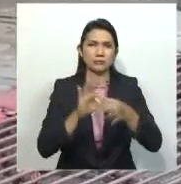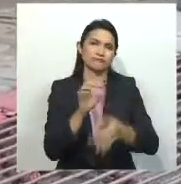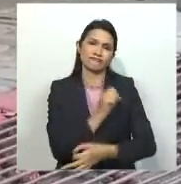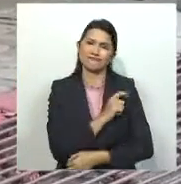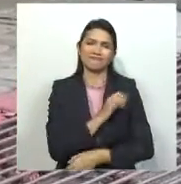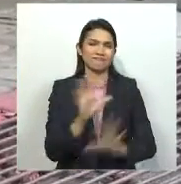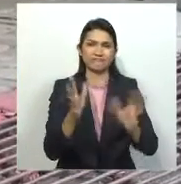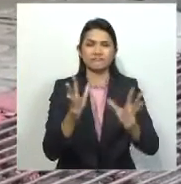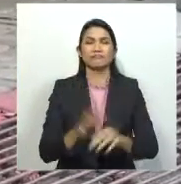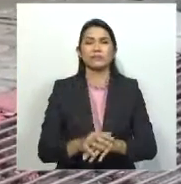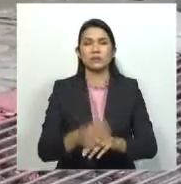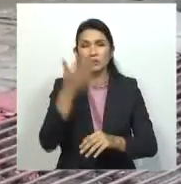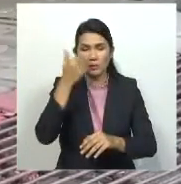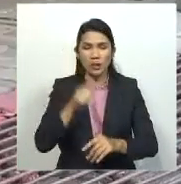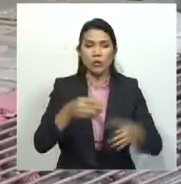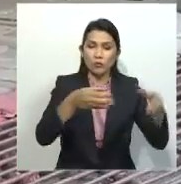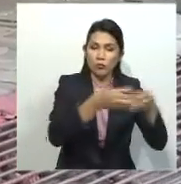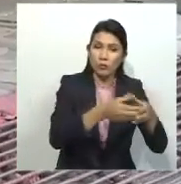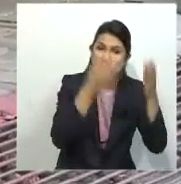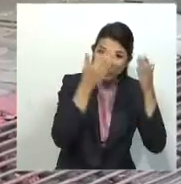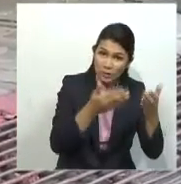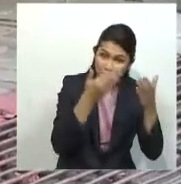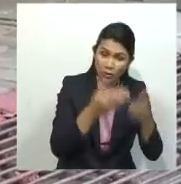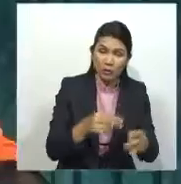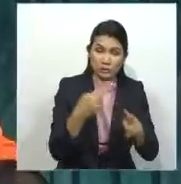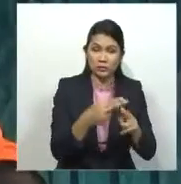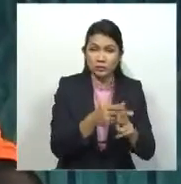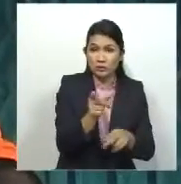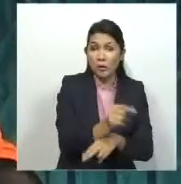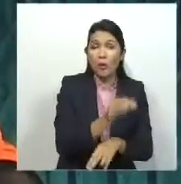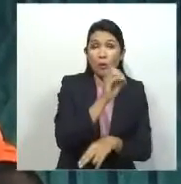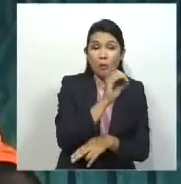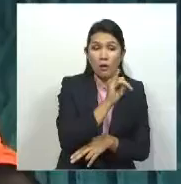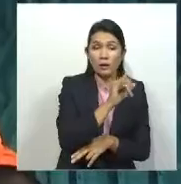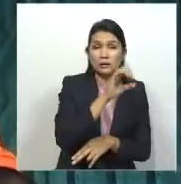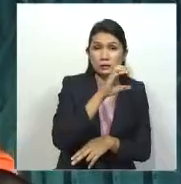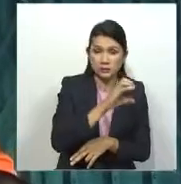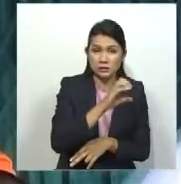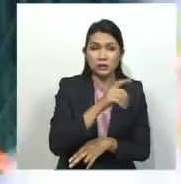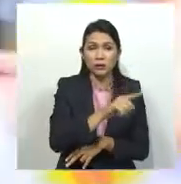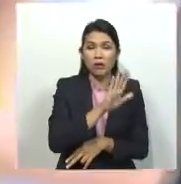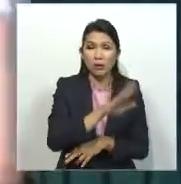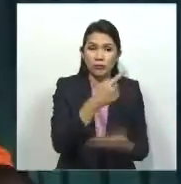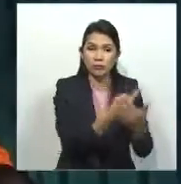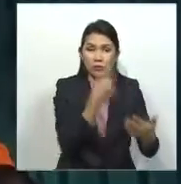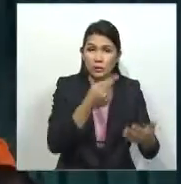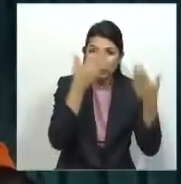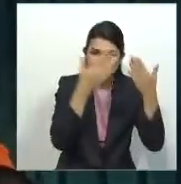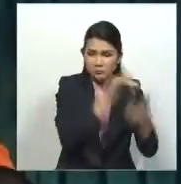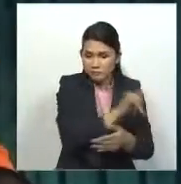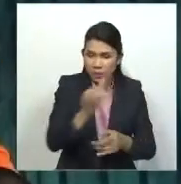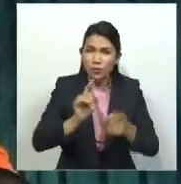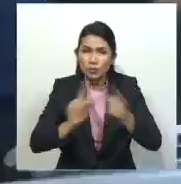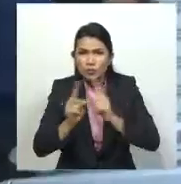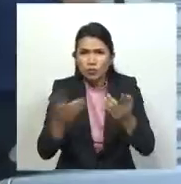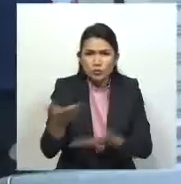ว่าองค์กรความร่วมมืออิสลามหรือว่า OIC ได้ส่งผู้แทนประเทศมุสลิมมาเยี่ยมเยือนหลายครั้งแล้วก็ได้มีการ